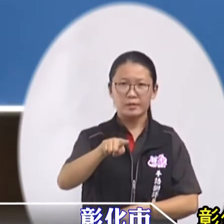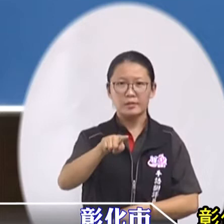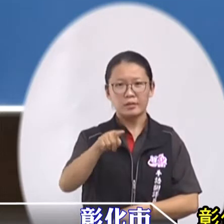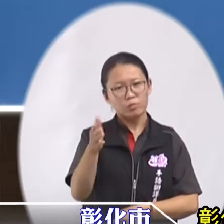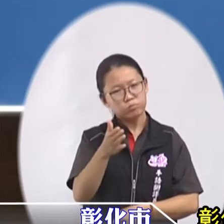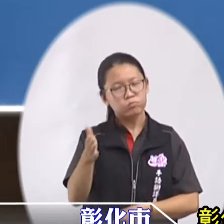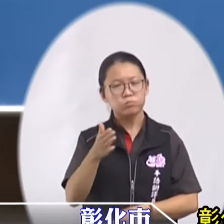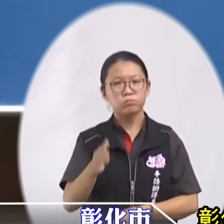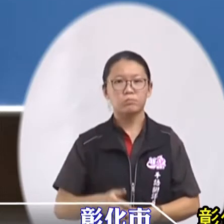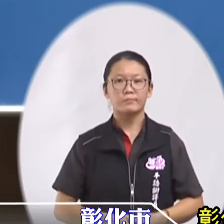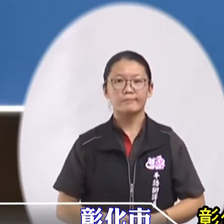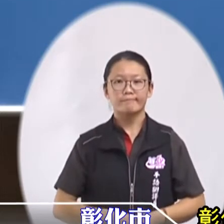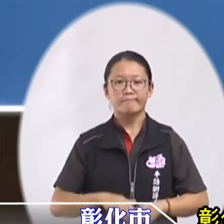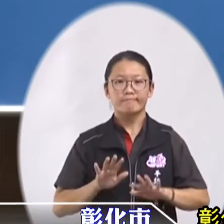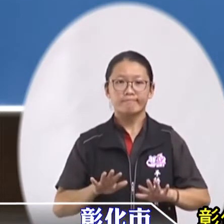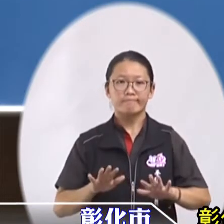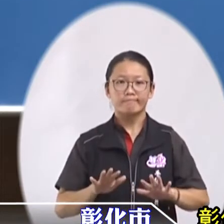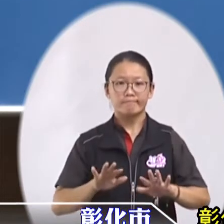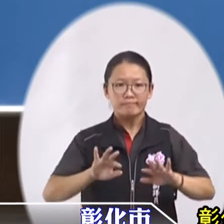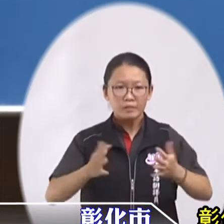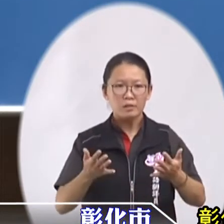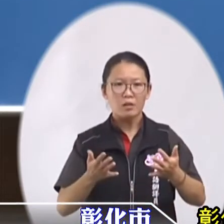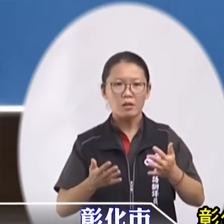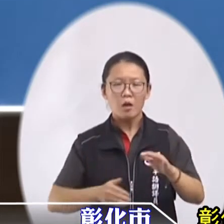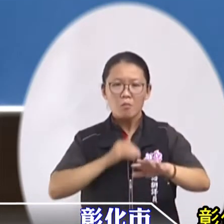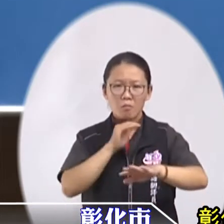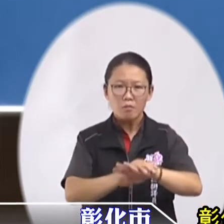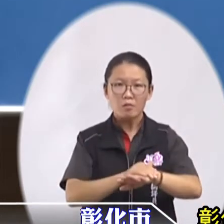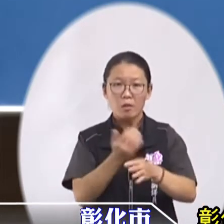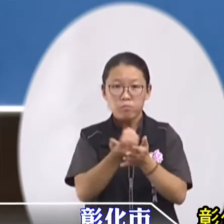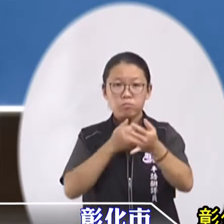21823人，那目前为止完成预约的有